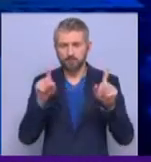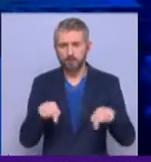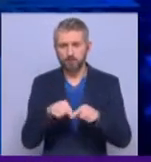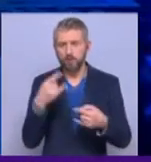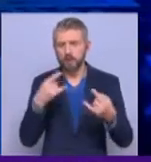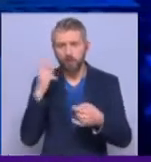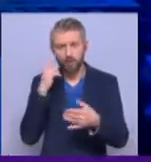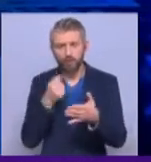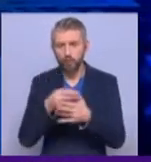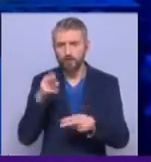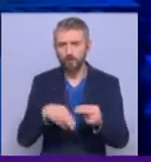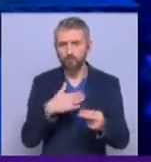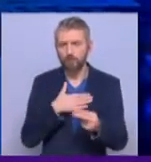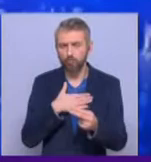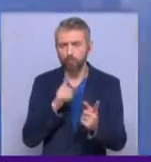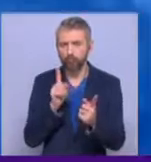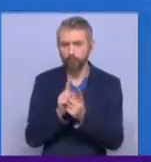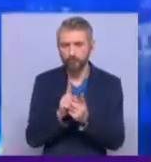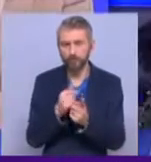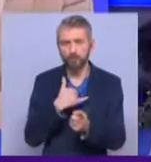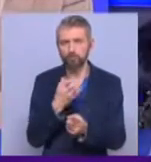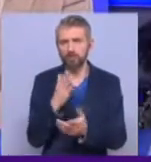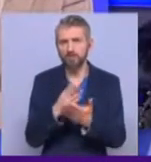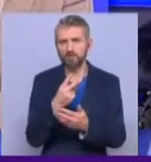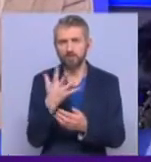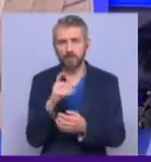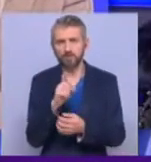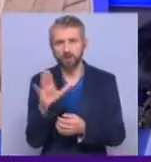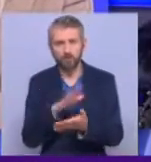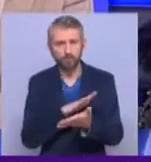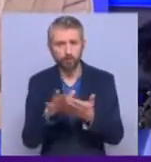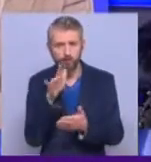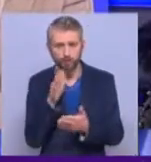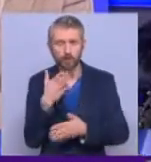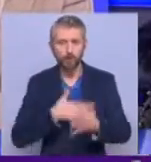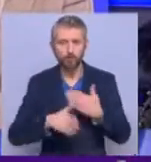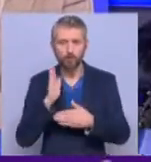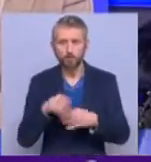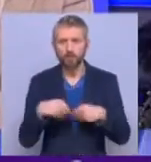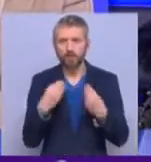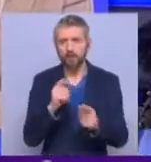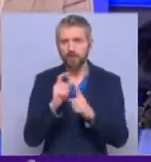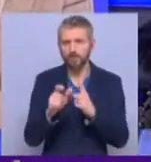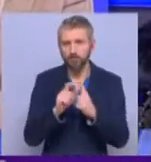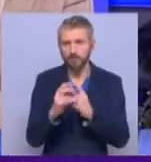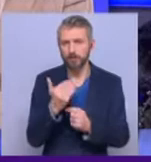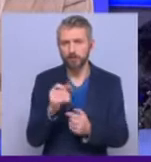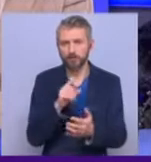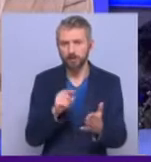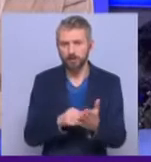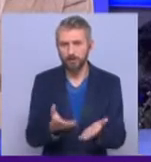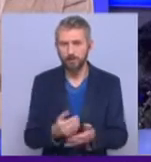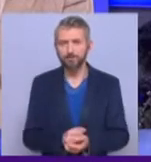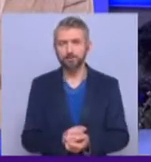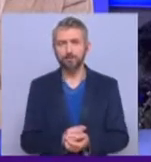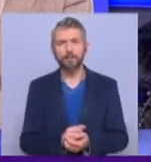І до завершення от нашої зустрічі, в нас ще є 25 хвилин чистого часу, ми з задоволенням будемо давати відповідь на ваше запитання.